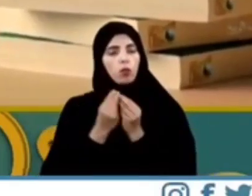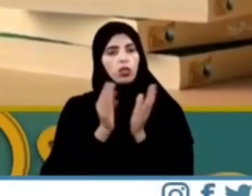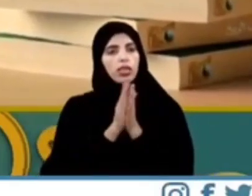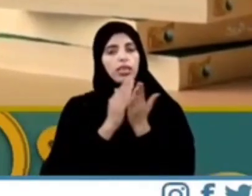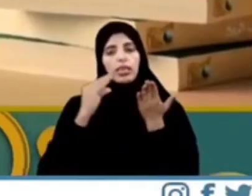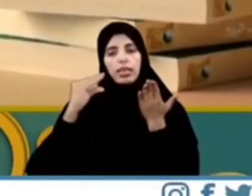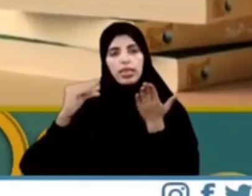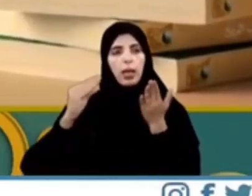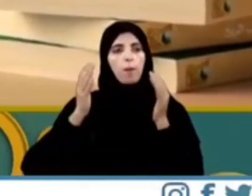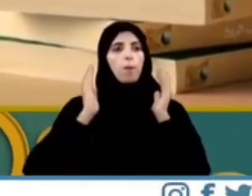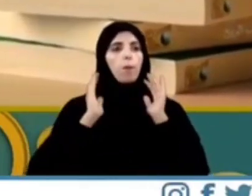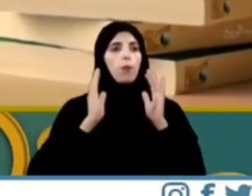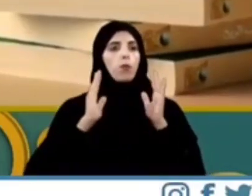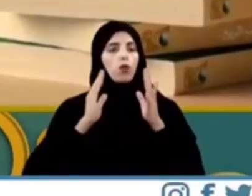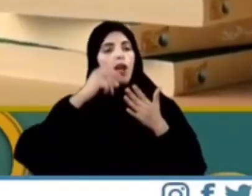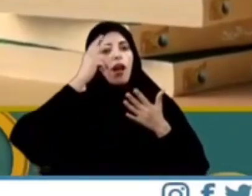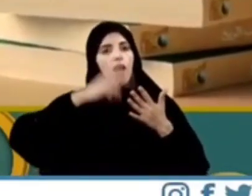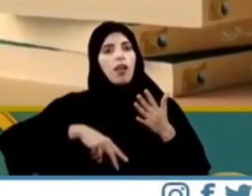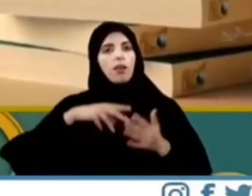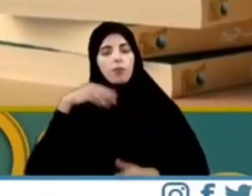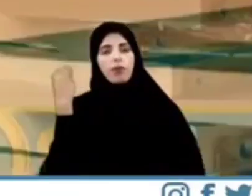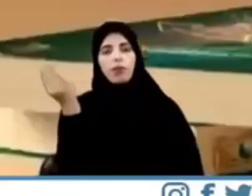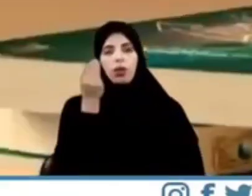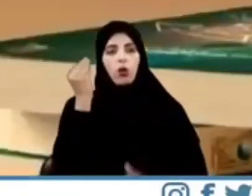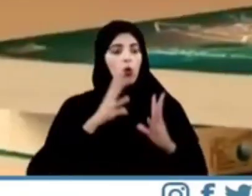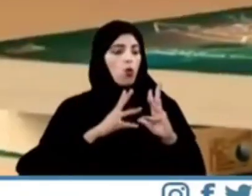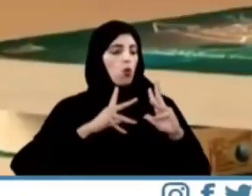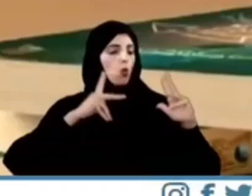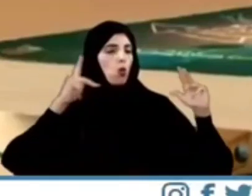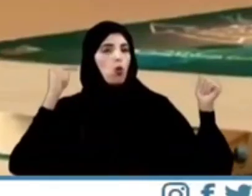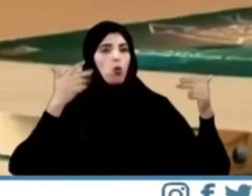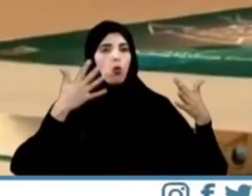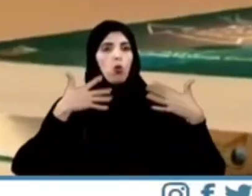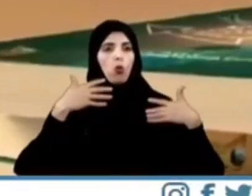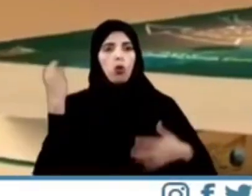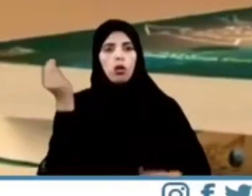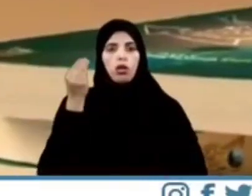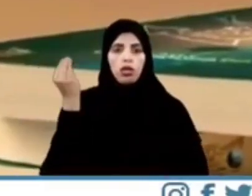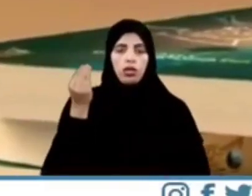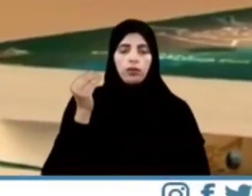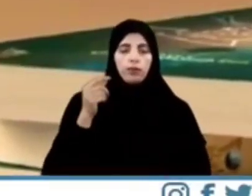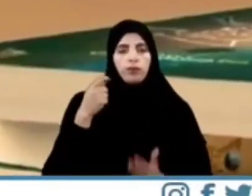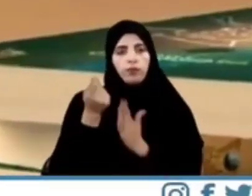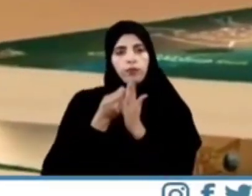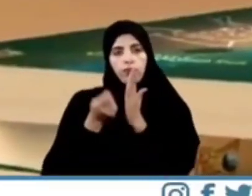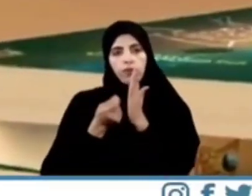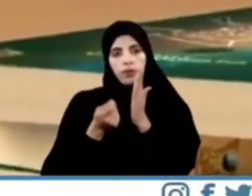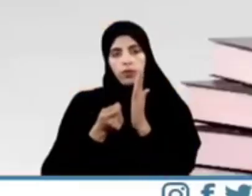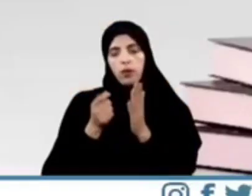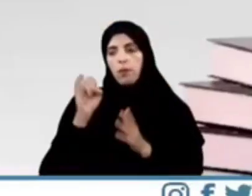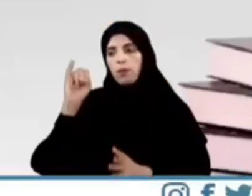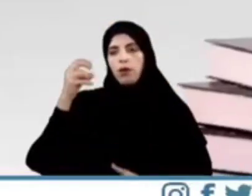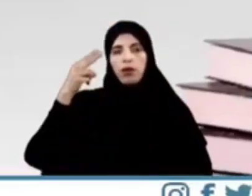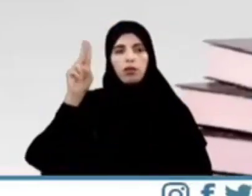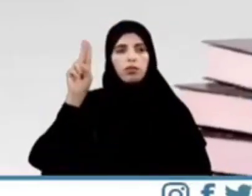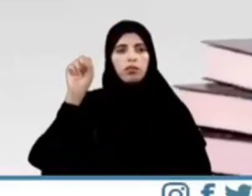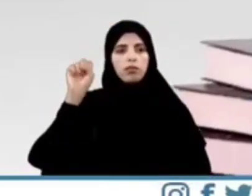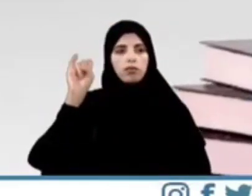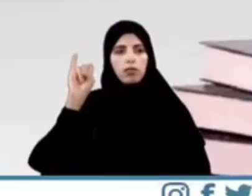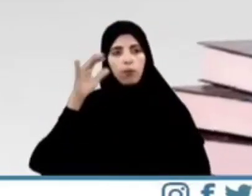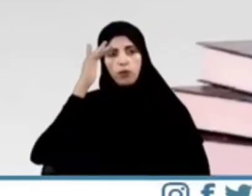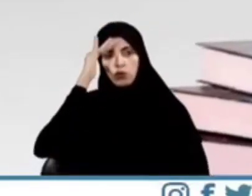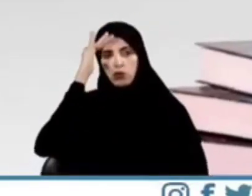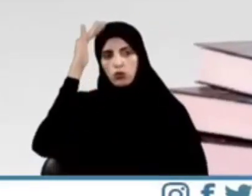هذا الكتاب لولا قرار، رحلة في مهب الريح، للكاتب ومؤلف الكتاب معتصم بن أنور السالمي.